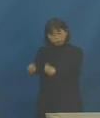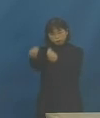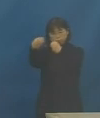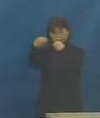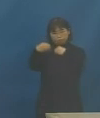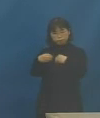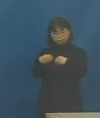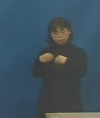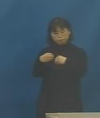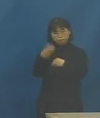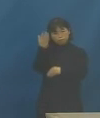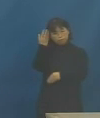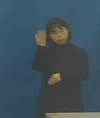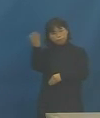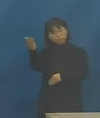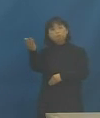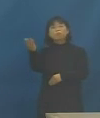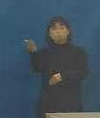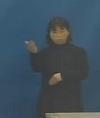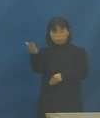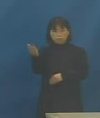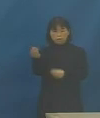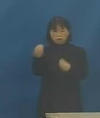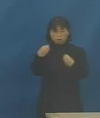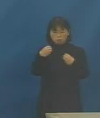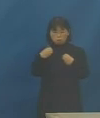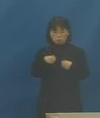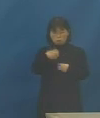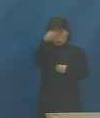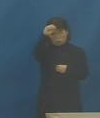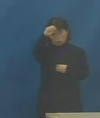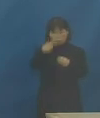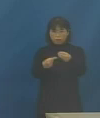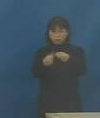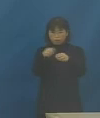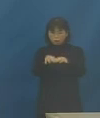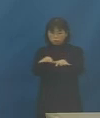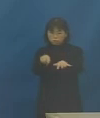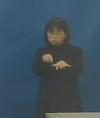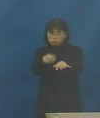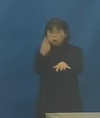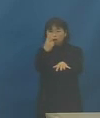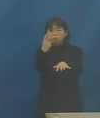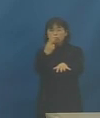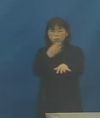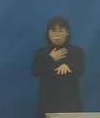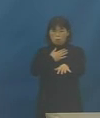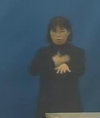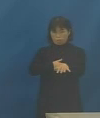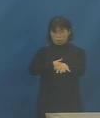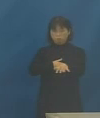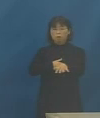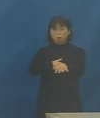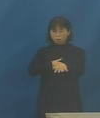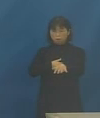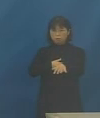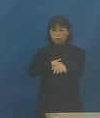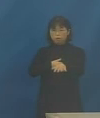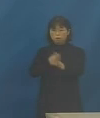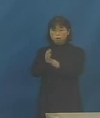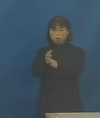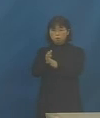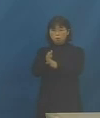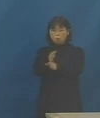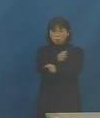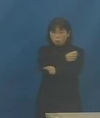されるような疫学調査の結果でございましたでその後ですね本県の場合はへ